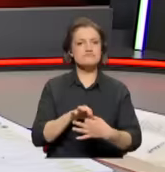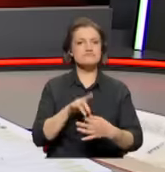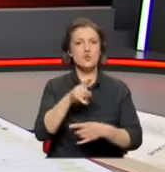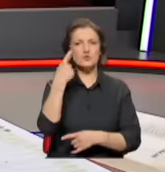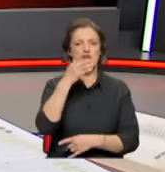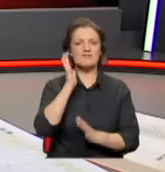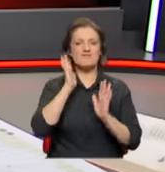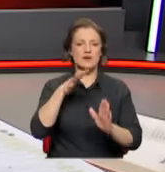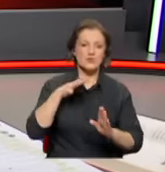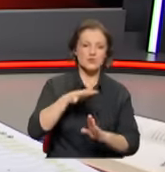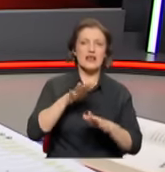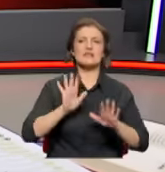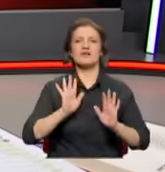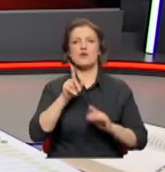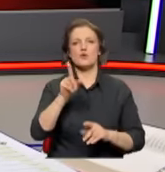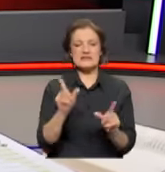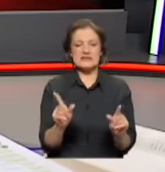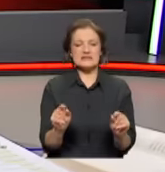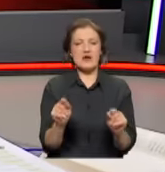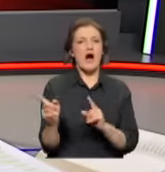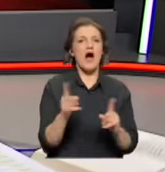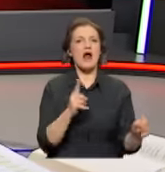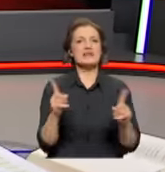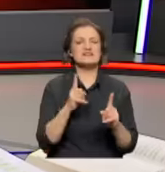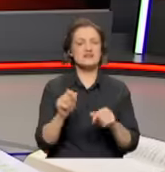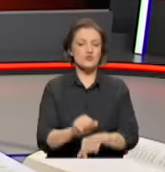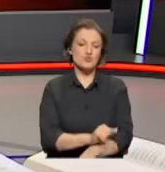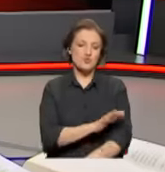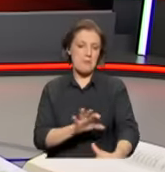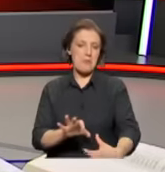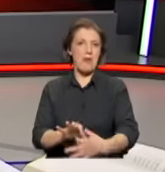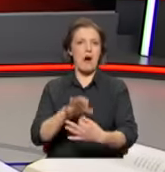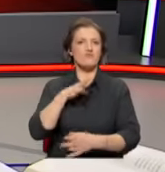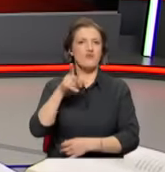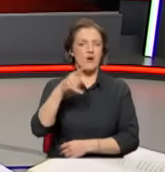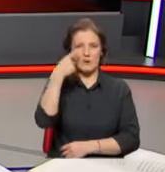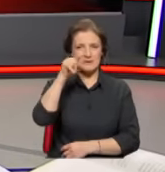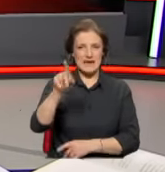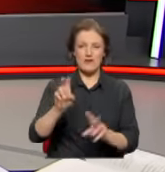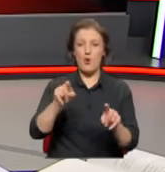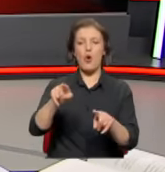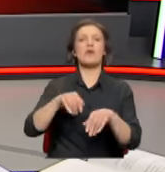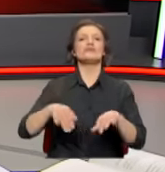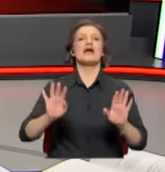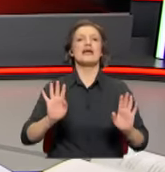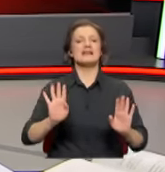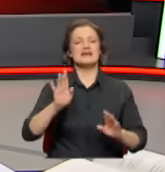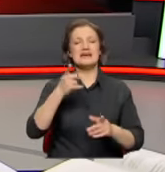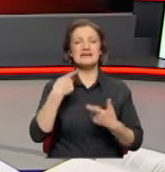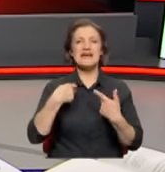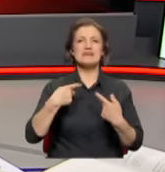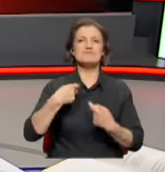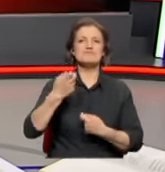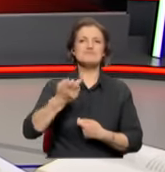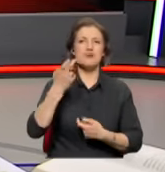yüzden çok fazla üstüne gitmeyin. Yani onun ıstakozla arasında öyle duygusal bir bağ olabilir. O bakımda konu o değil. Konu israfın bir